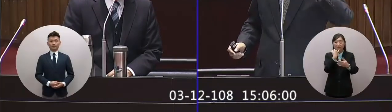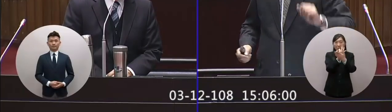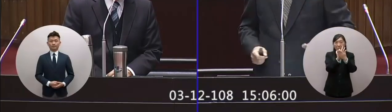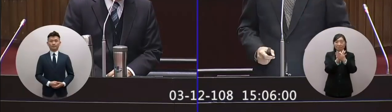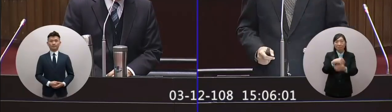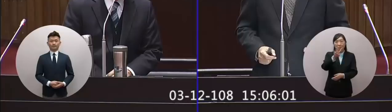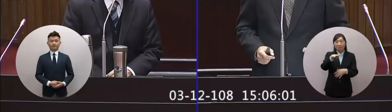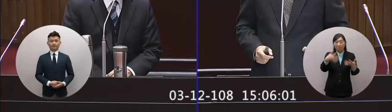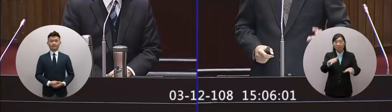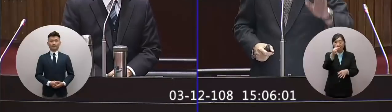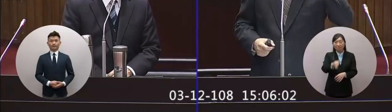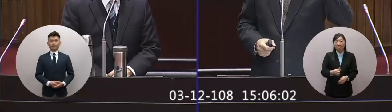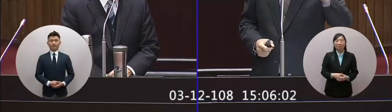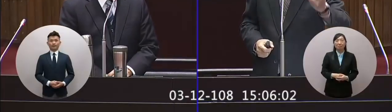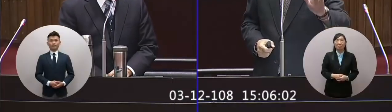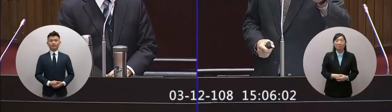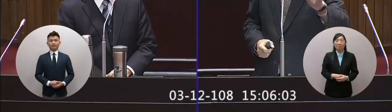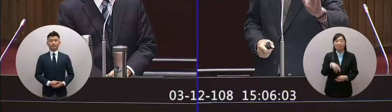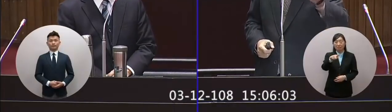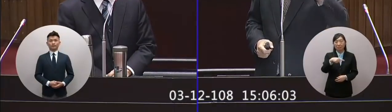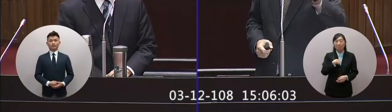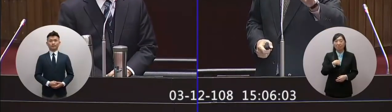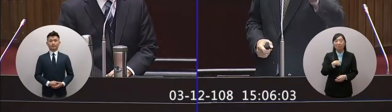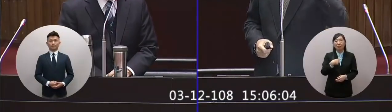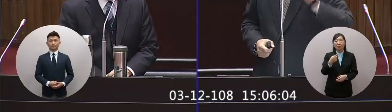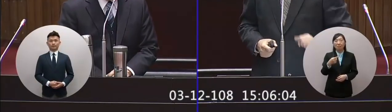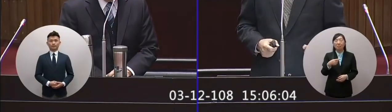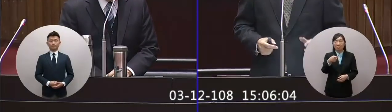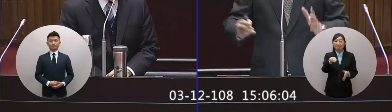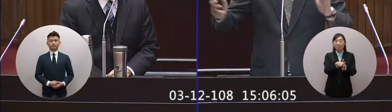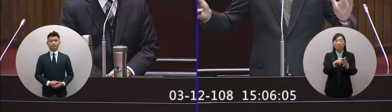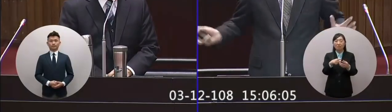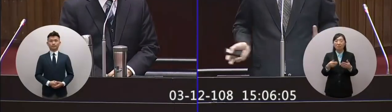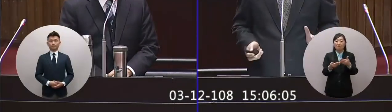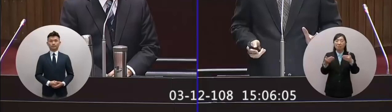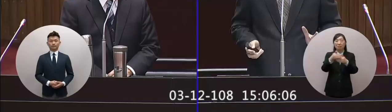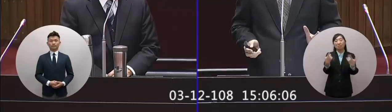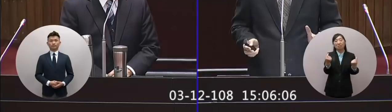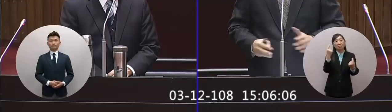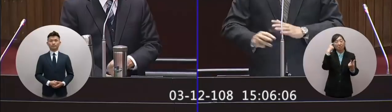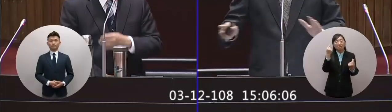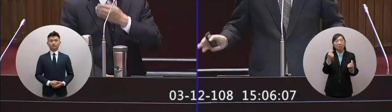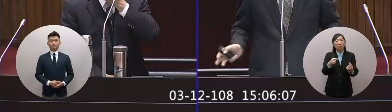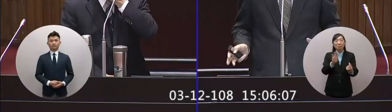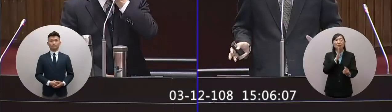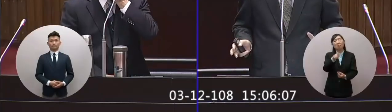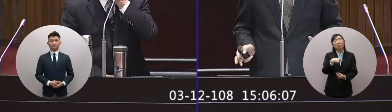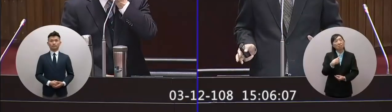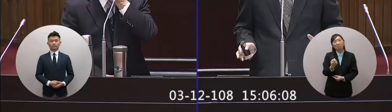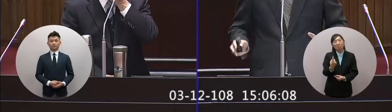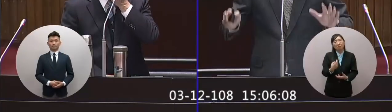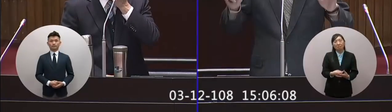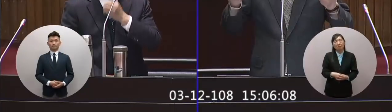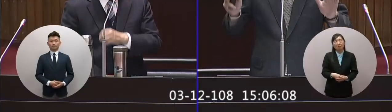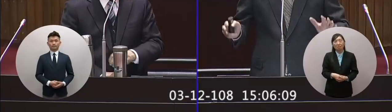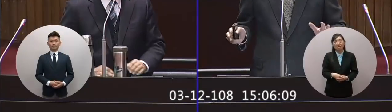了4000多亿，等于是我们提升了 GDP 2%到3%。这是一个极端性的来讲，那是不可能的事情。可